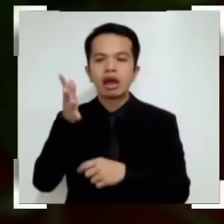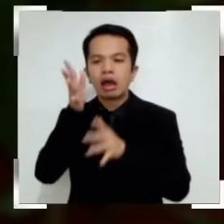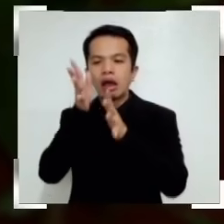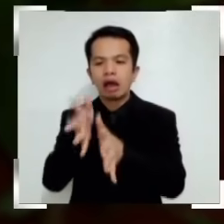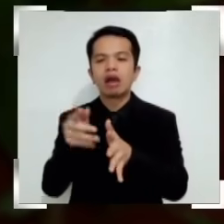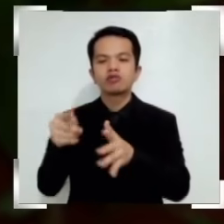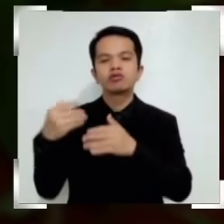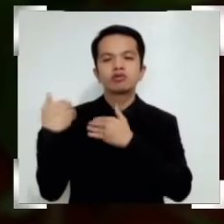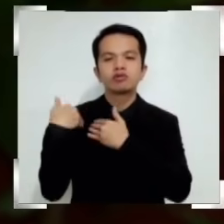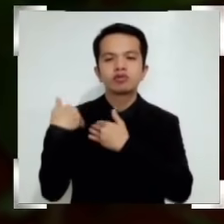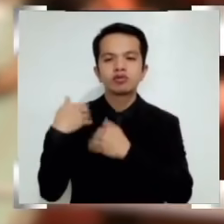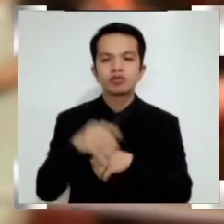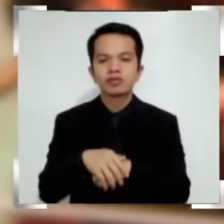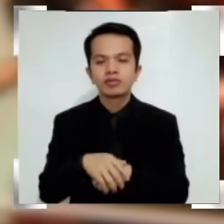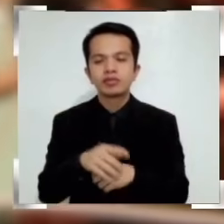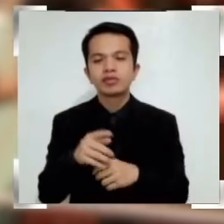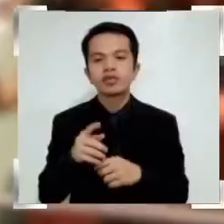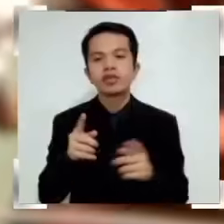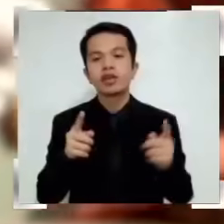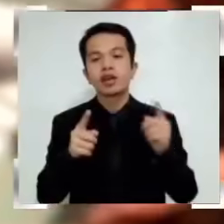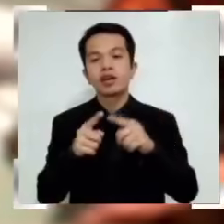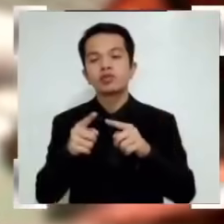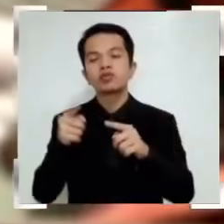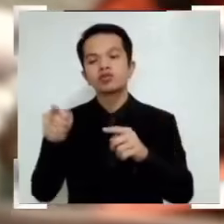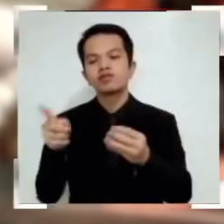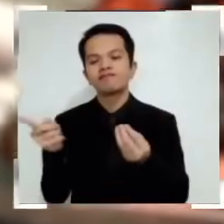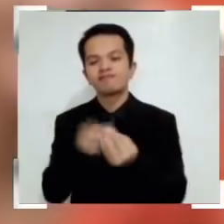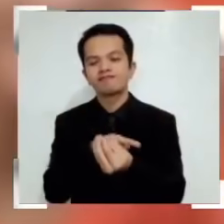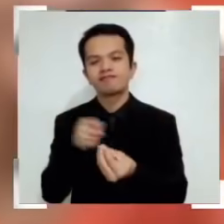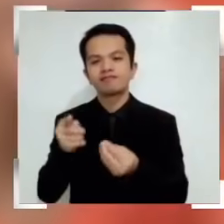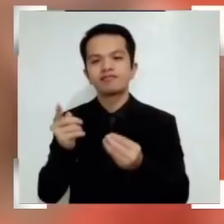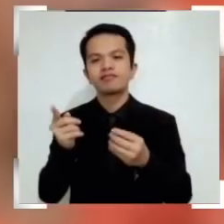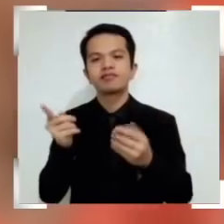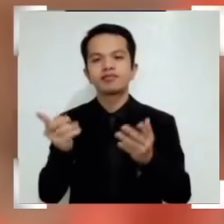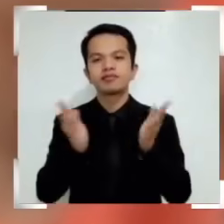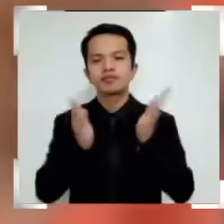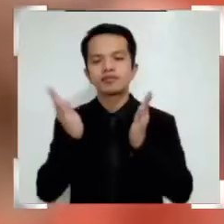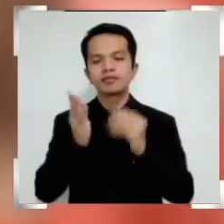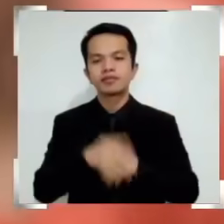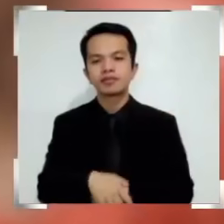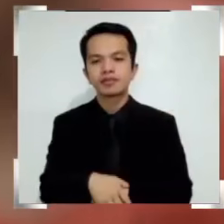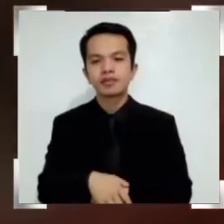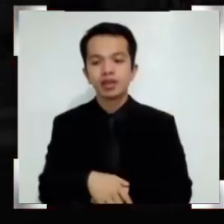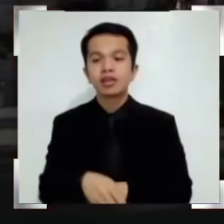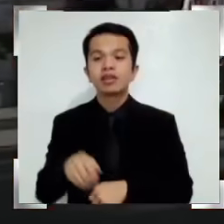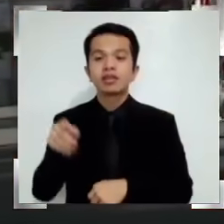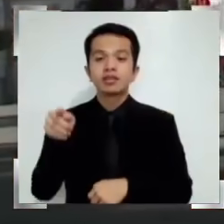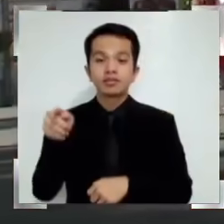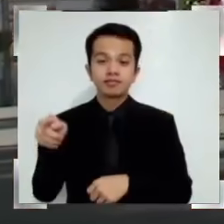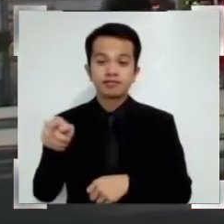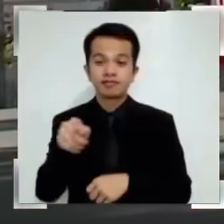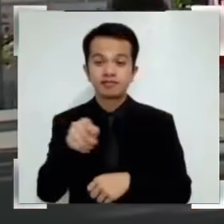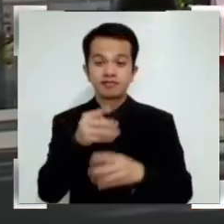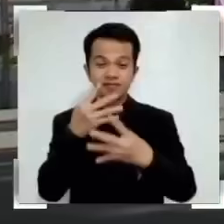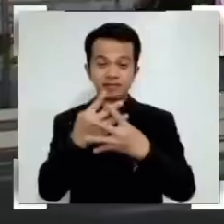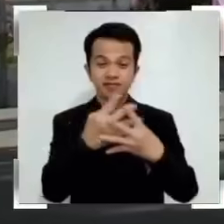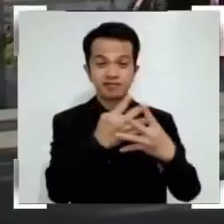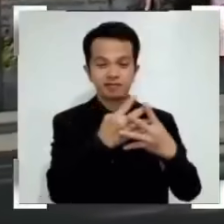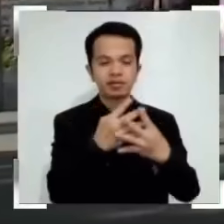their dismissal from the service. Madalas mang hantungan ng mga may sala sa batas, ang mga kulungan din ang lugar